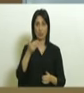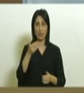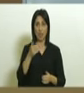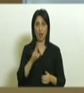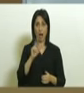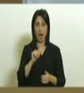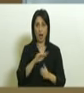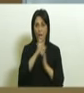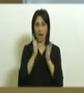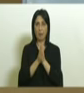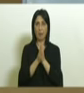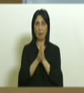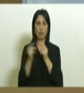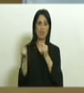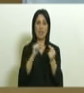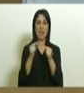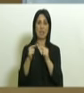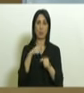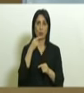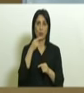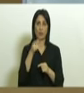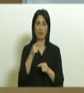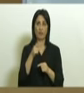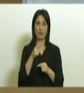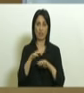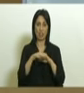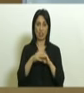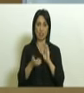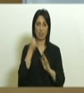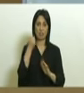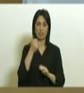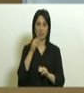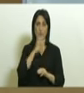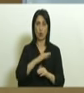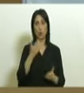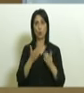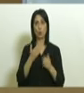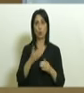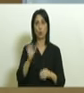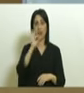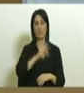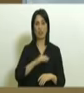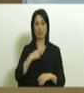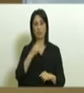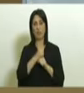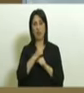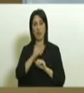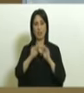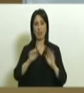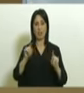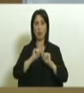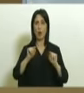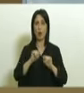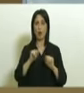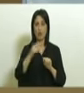და აბსოლუტურად საწინააღმდეგოს ამბობთ ნიშნის მოგებით, რომ თურმე ვაწყობდით პროვოკაციას. იქნებ